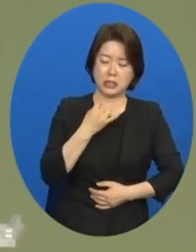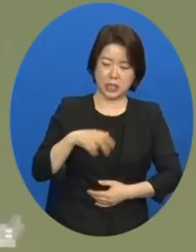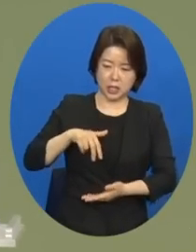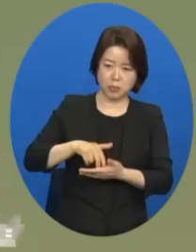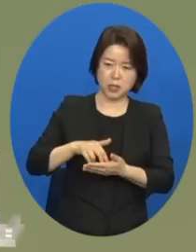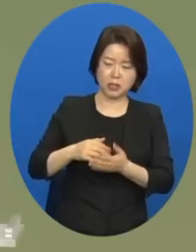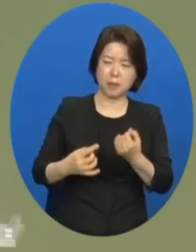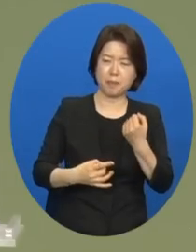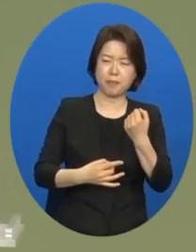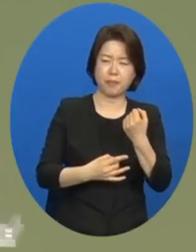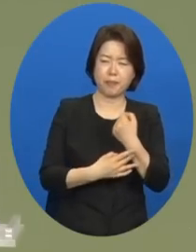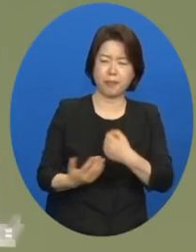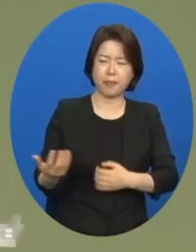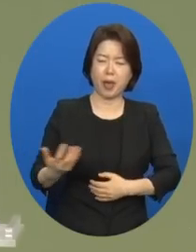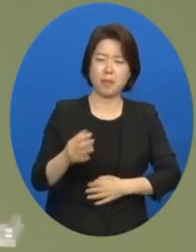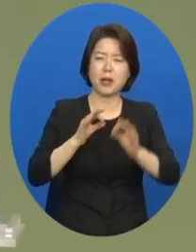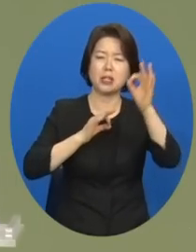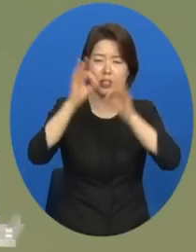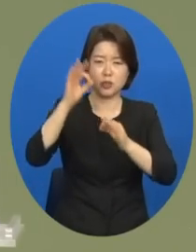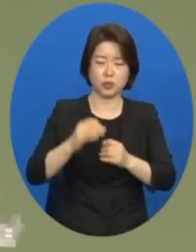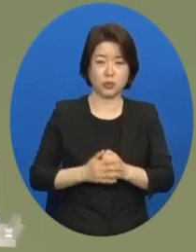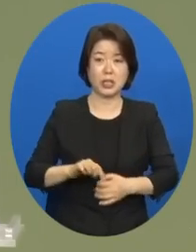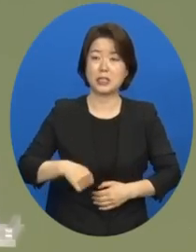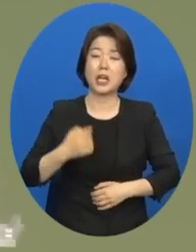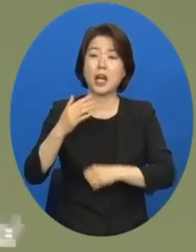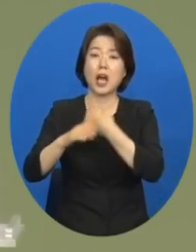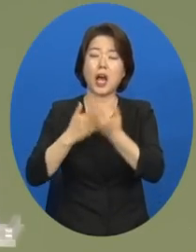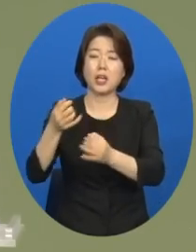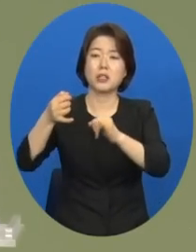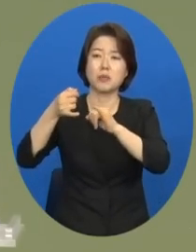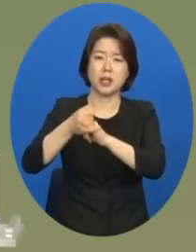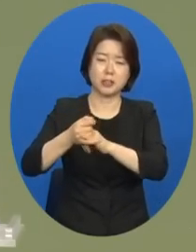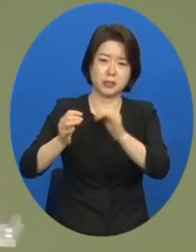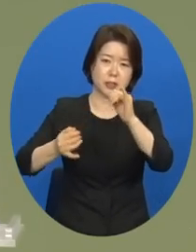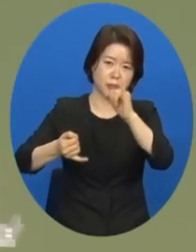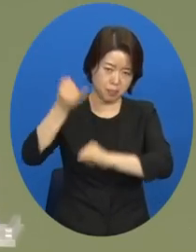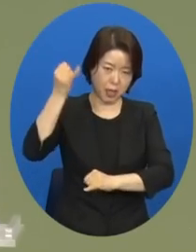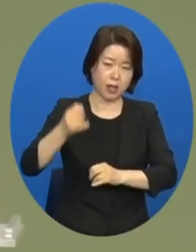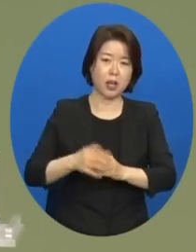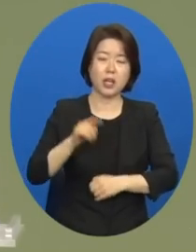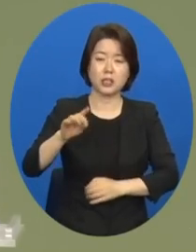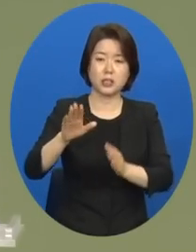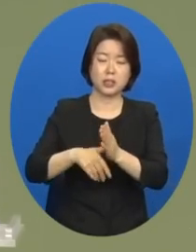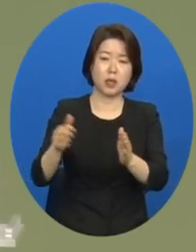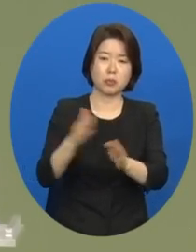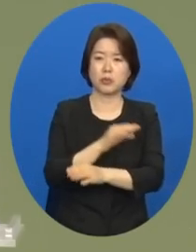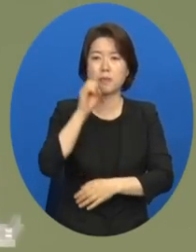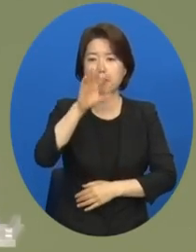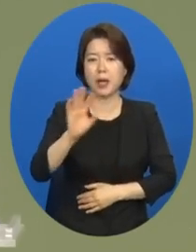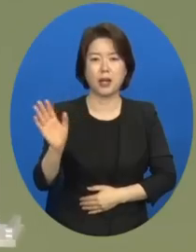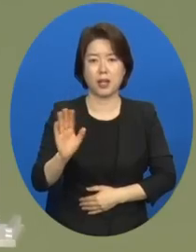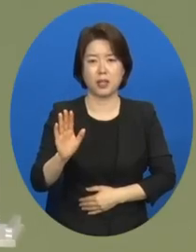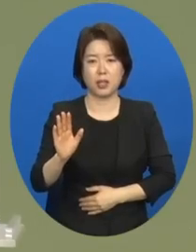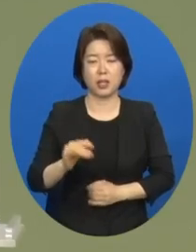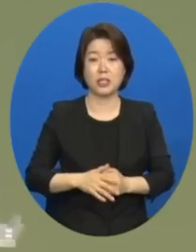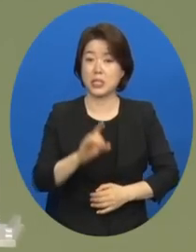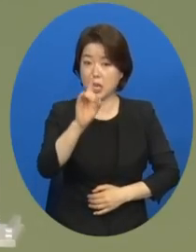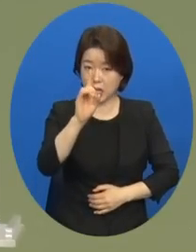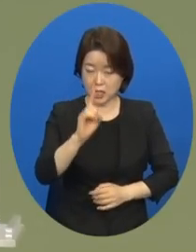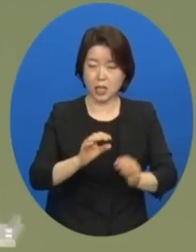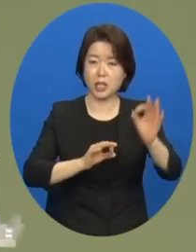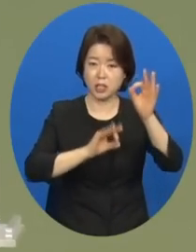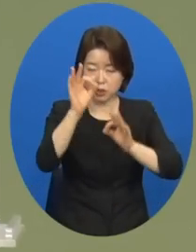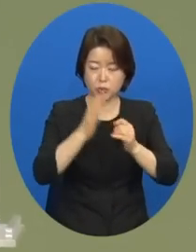왜냐하면 자기가 하나님의 약속을 어겼어요 그때부터 입을 다물었습니다 근데이 한 가지 실수는